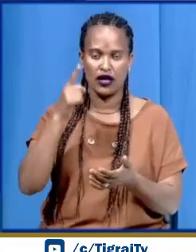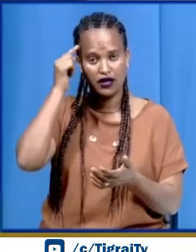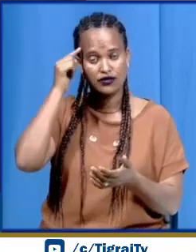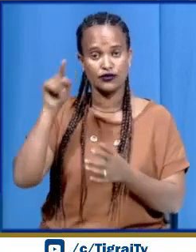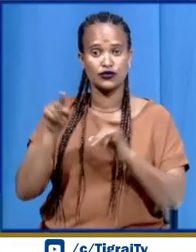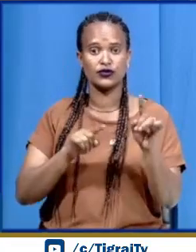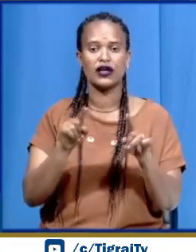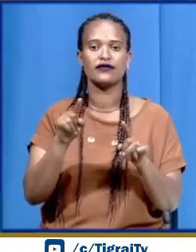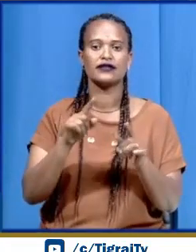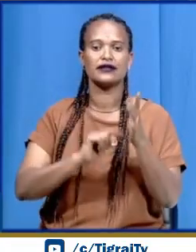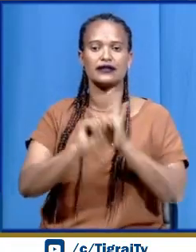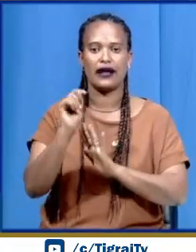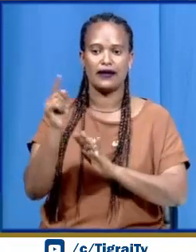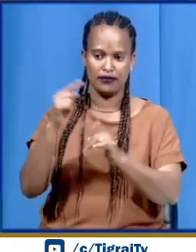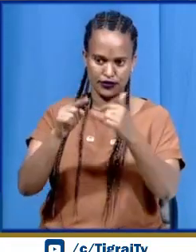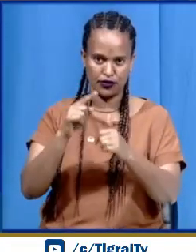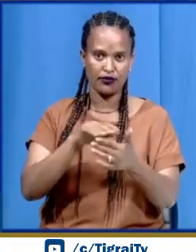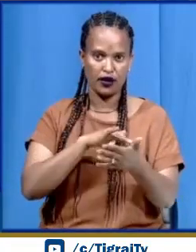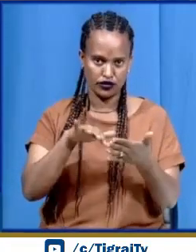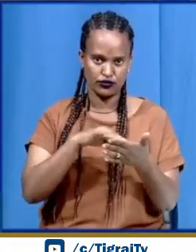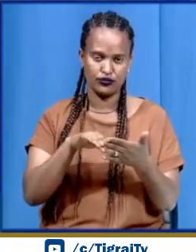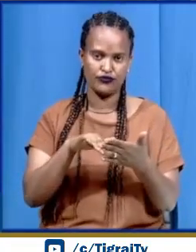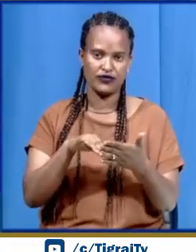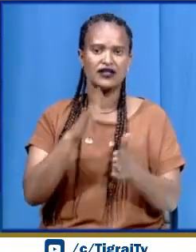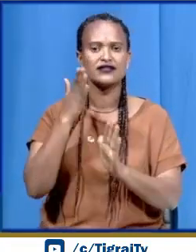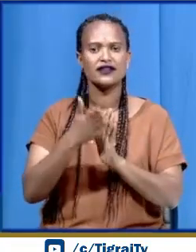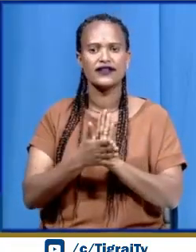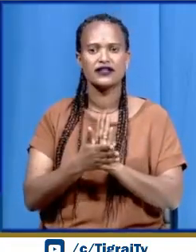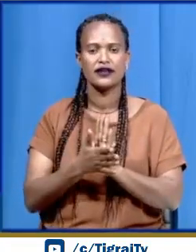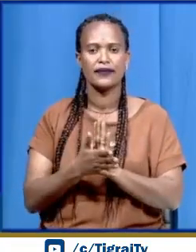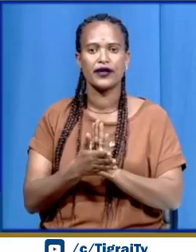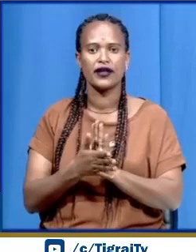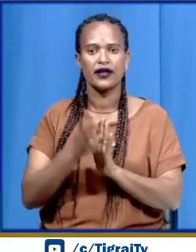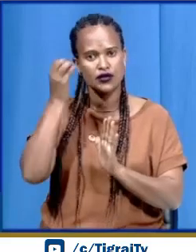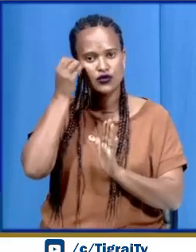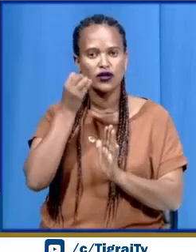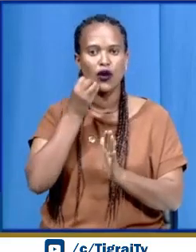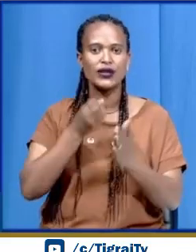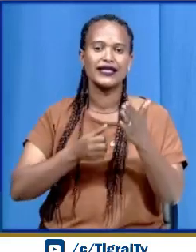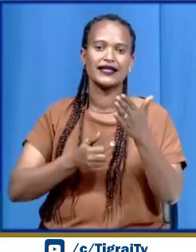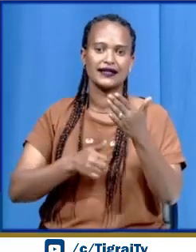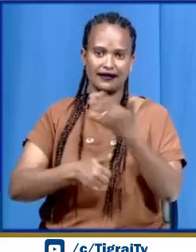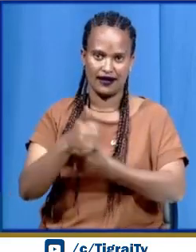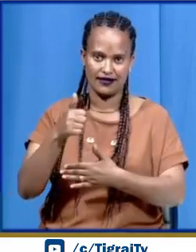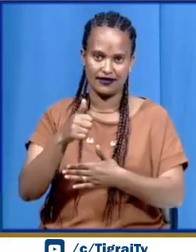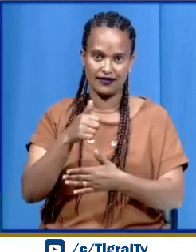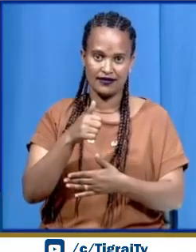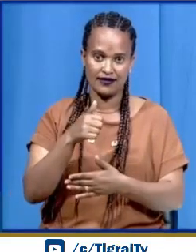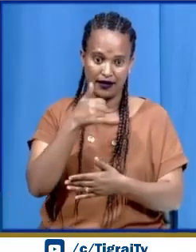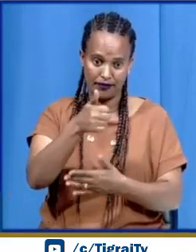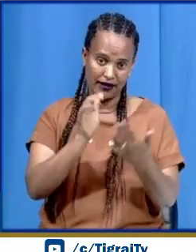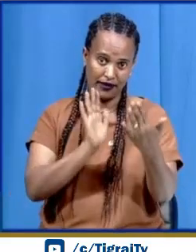ንሓስቦ እውን ናብ ትግራይ መፂኦም ከፅንዑ ዝተፈፀመ ፆታዊ ጥቃዓት ካብኣተን እንተዝሰምዑ